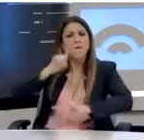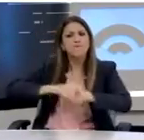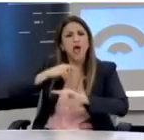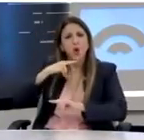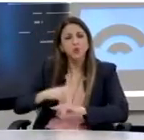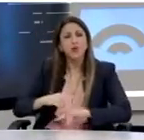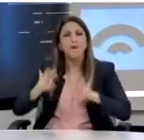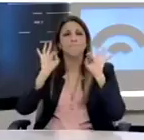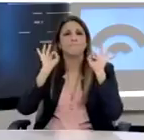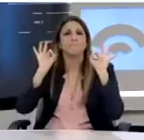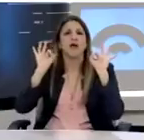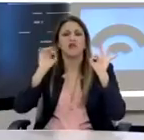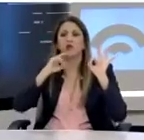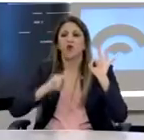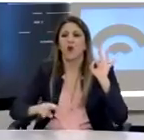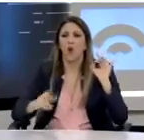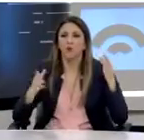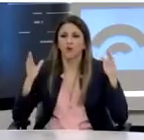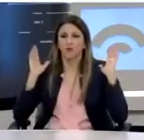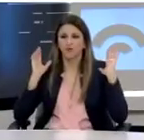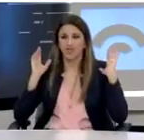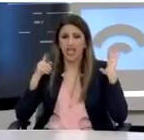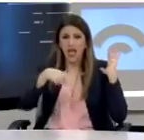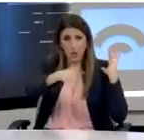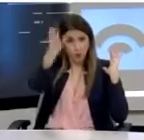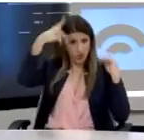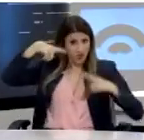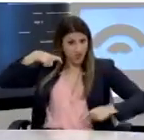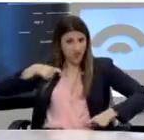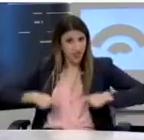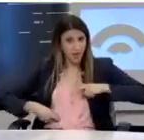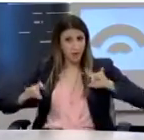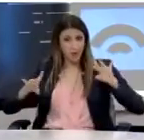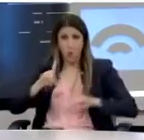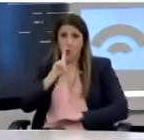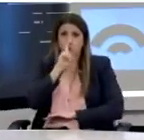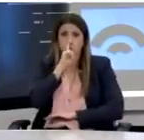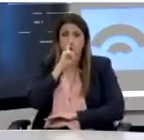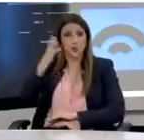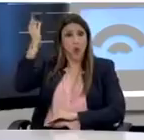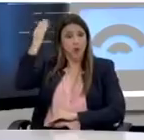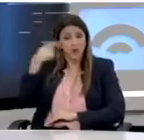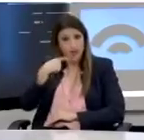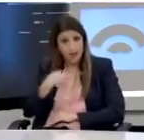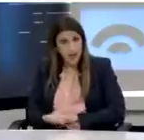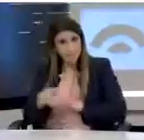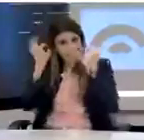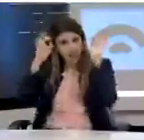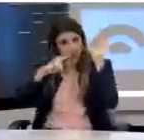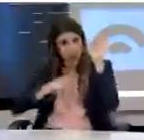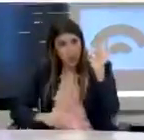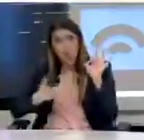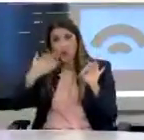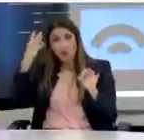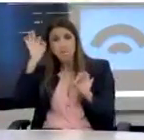γλώσσα. Χωρίς καμία δική σας διαμαρτυρία τότε. Αναφέρεται σε μακεδονική γλώσσα. Αναφέρεται σε Μακεδονία. Και σε